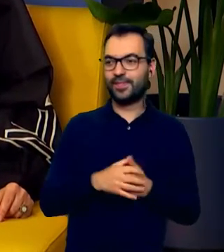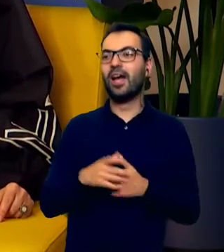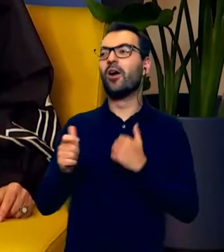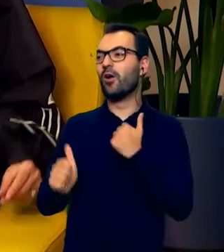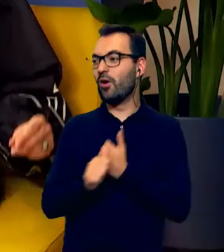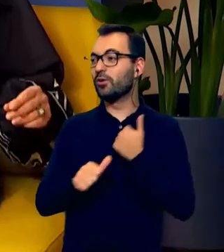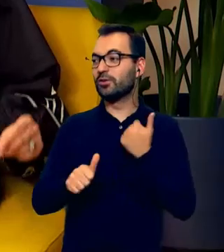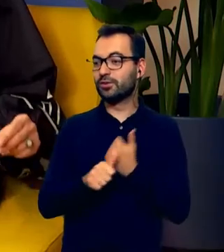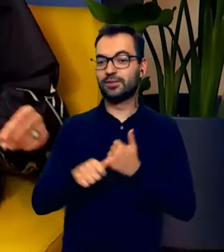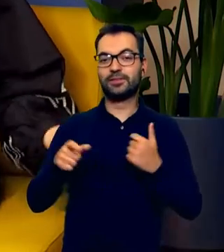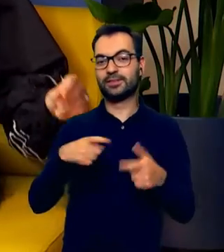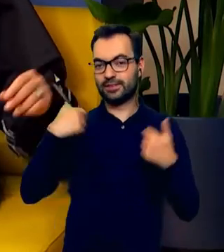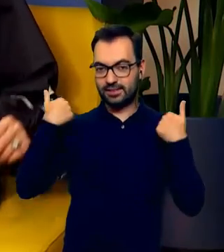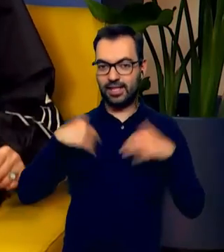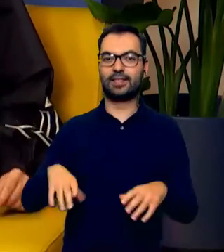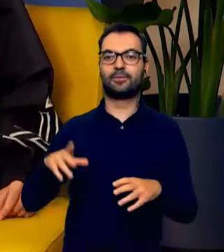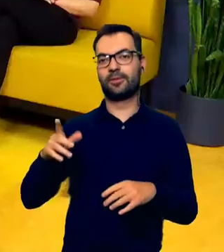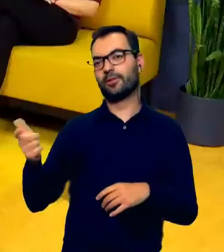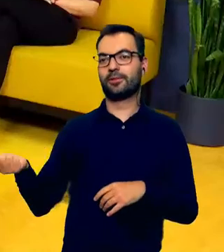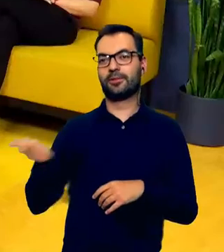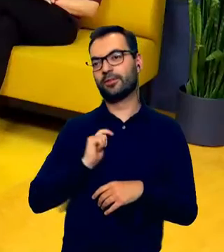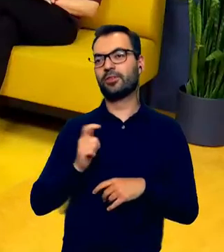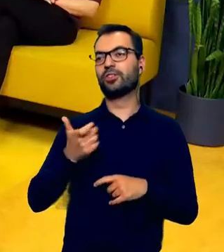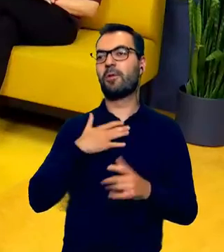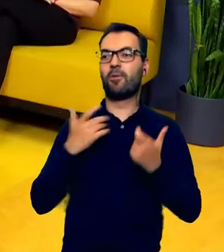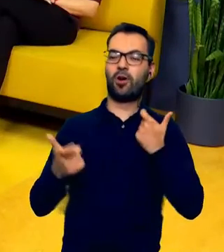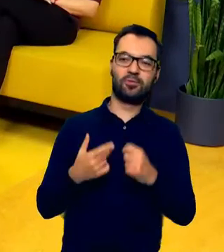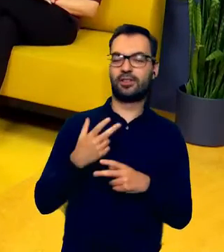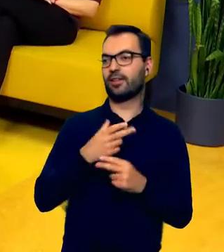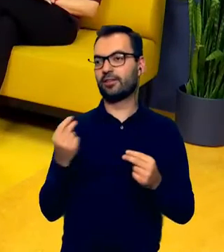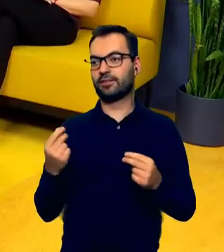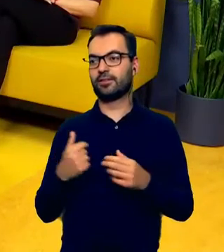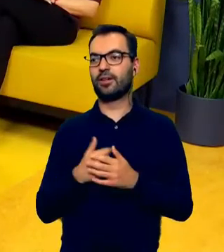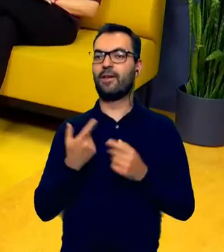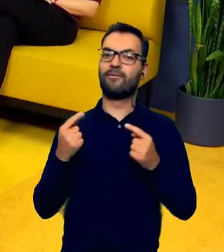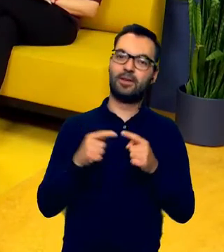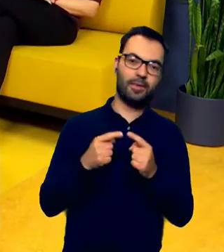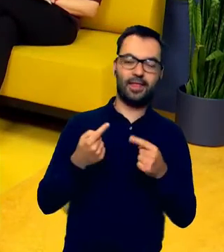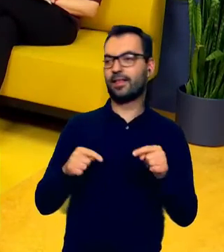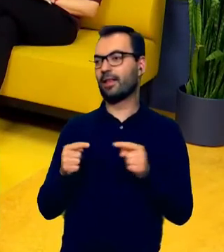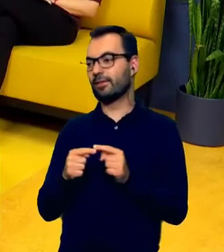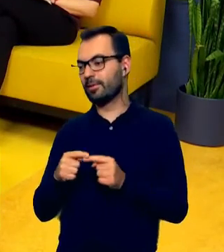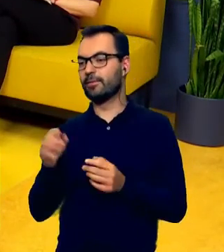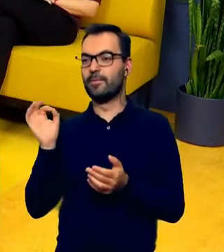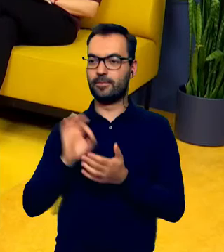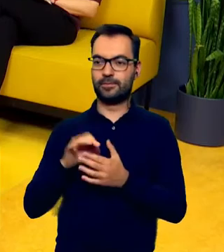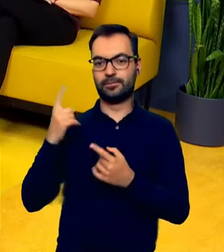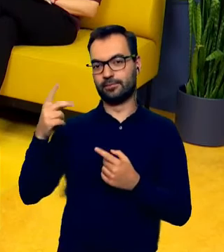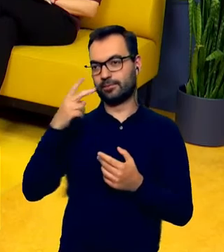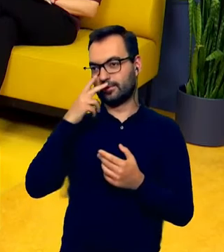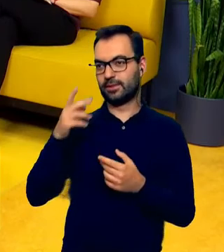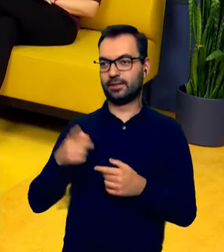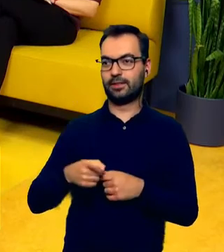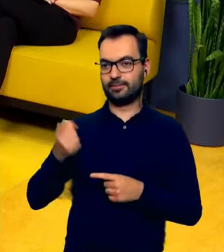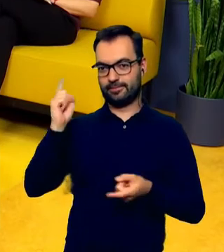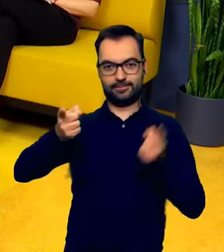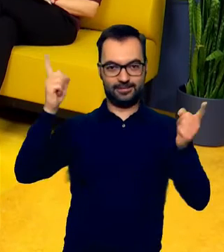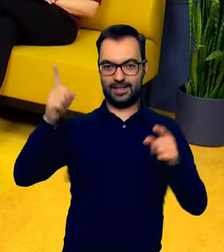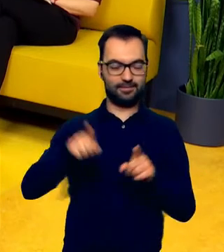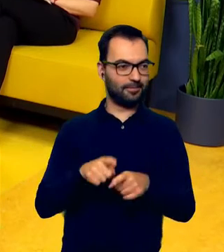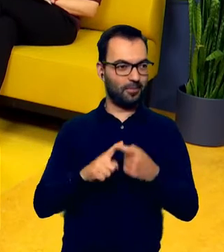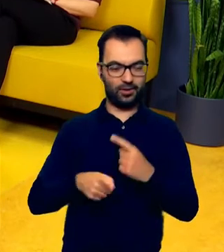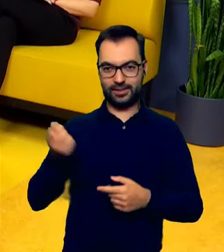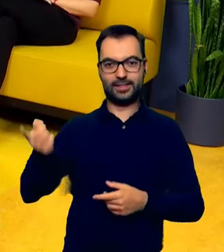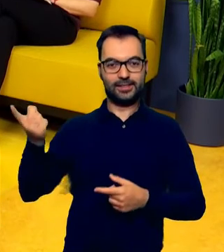Ale chodzi o to, że nie chcemy, żeby nam na przykład mówiono, co mamy robić albo czego nie robić, czego, co wypada, co nie wypada. Na pewno spotkałaś się, tym palcem macham jak taka